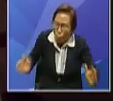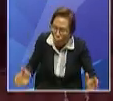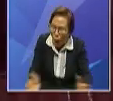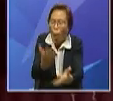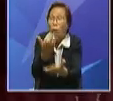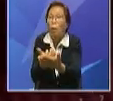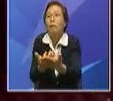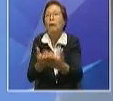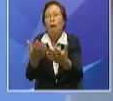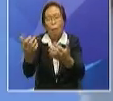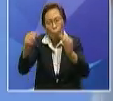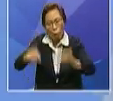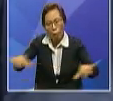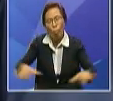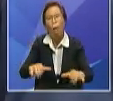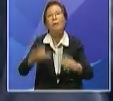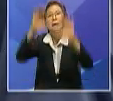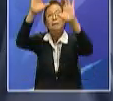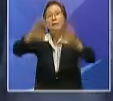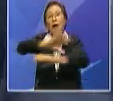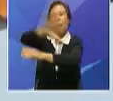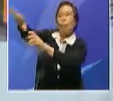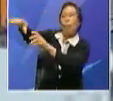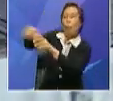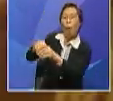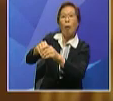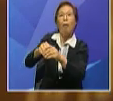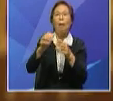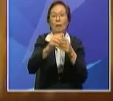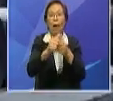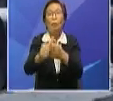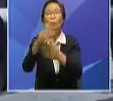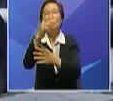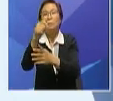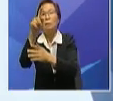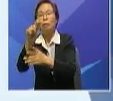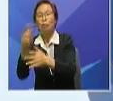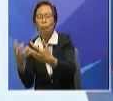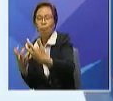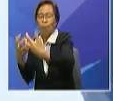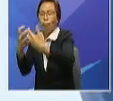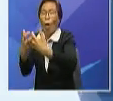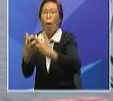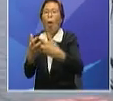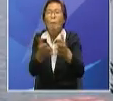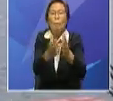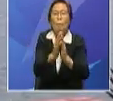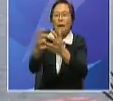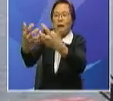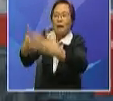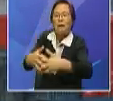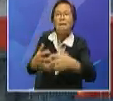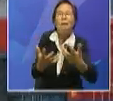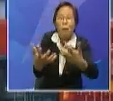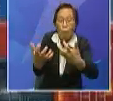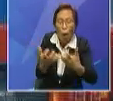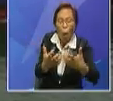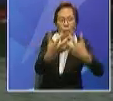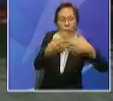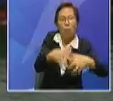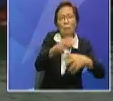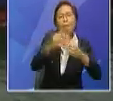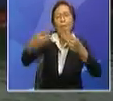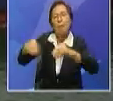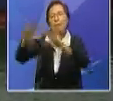dilaksanakan dengan pendekatan menyuruh berpandukan dan akhir-akhir sepadan dengan permintaan dosis masuk dan